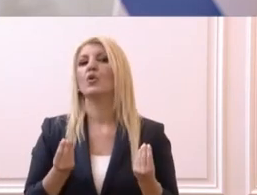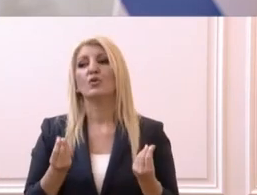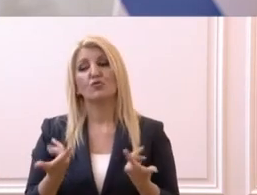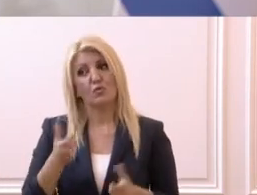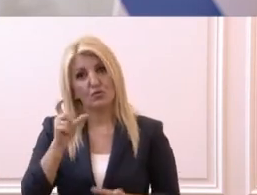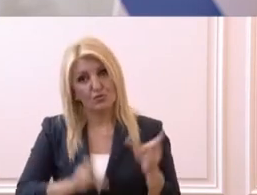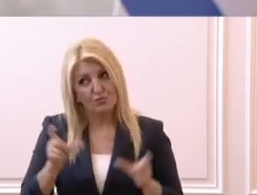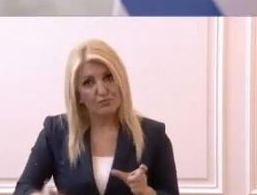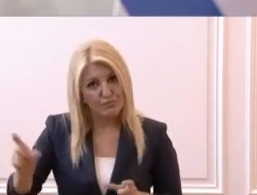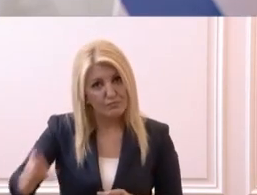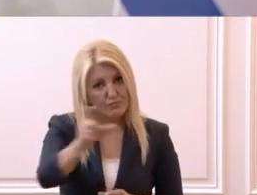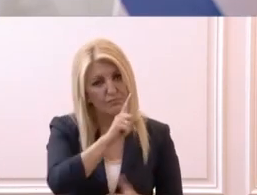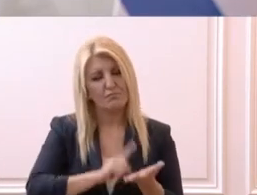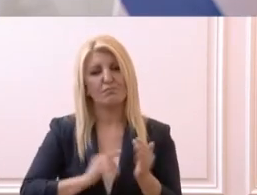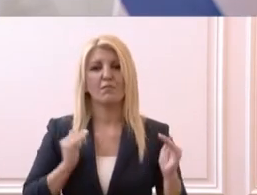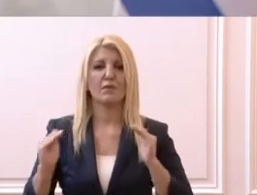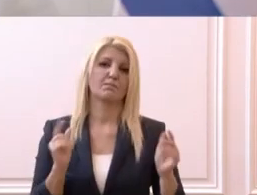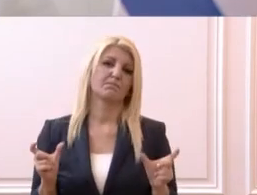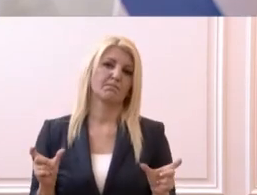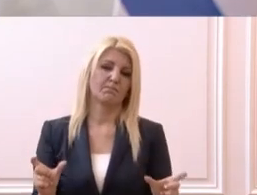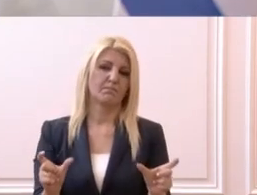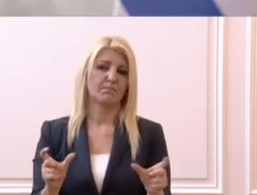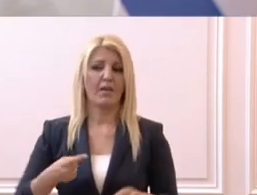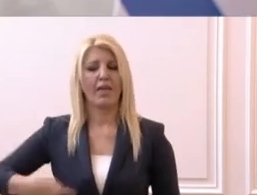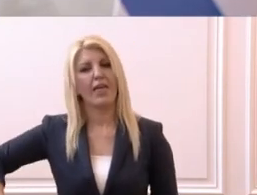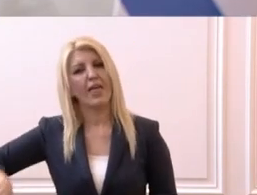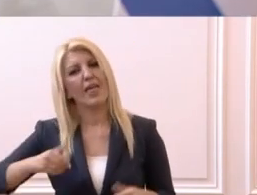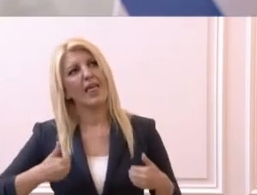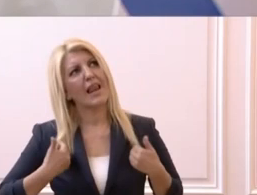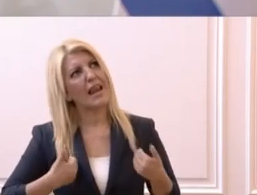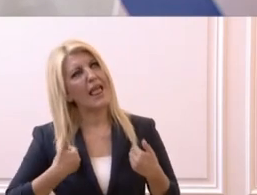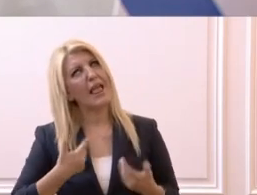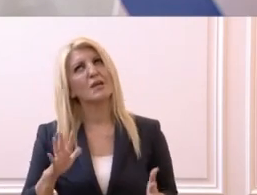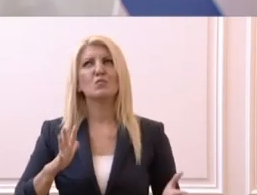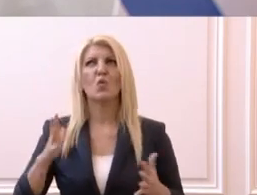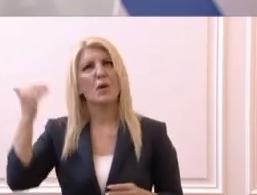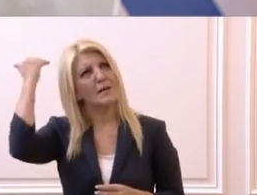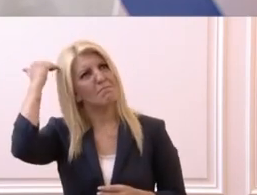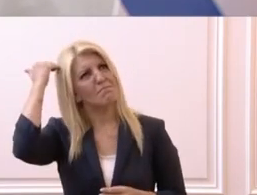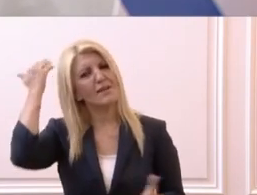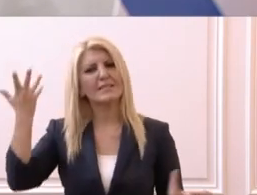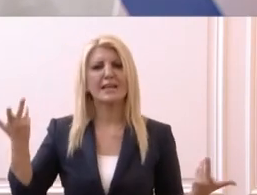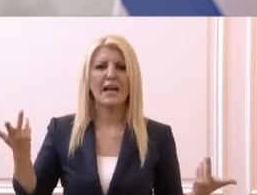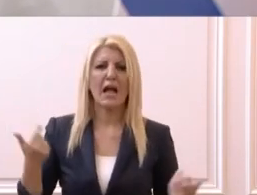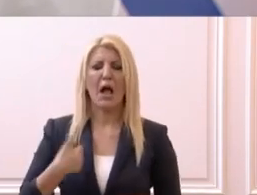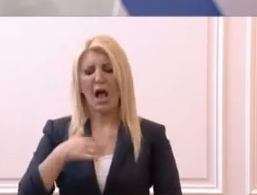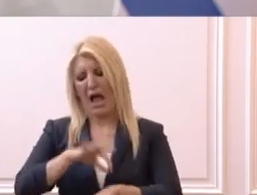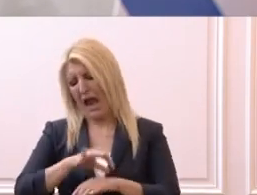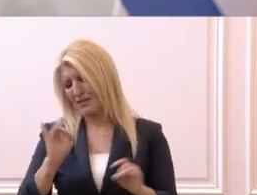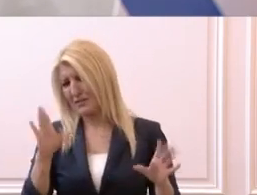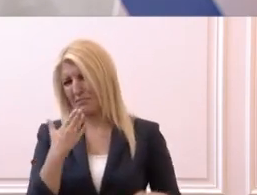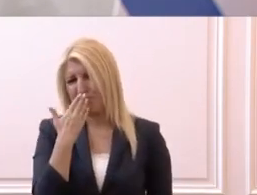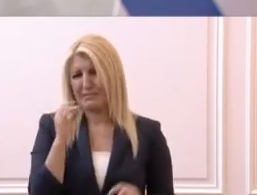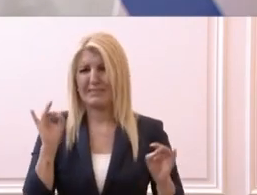μας. Και μπορεί οι νεότεροι να πιστεύουν ότι οι ίδιοι είτε δεν θα νοσήσουν καθόλου,